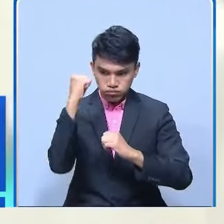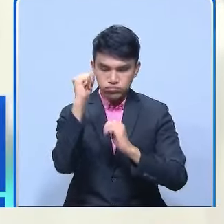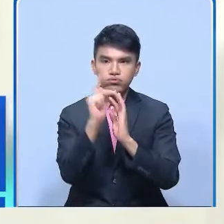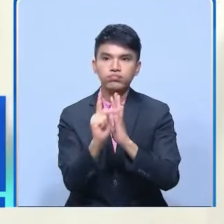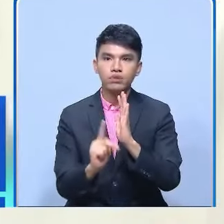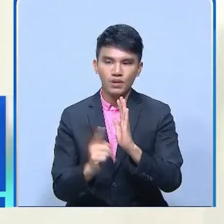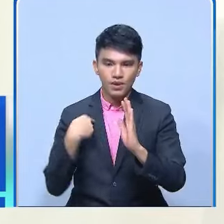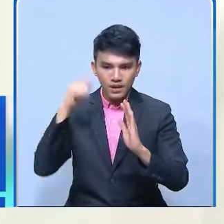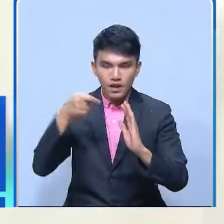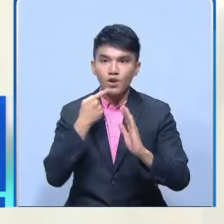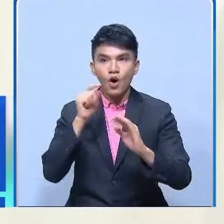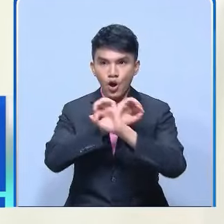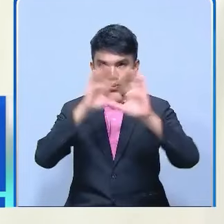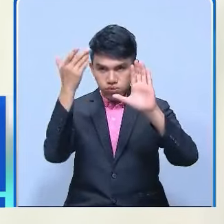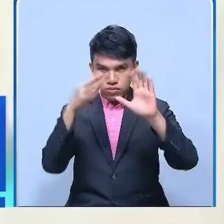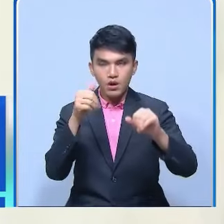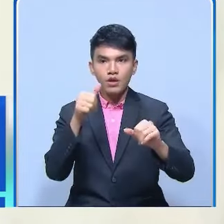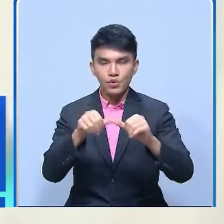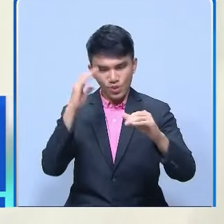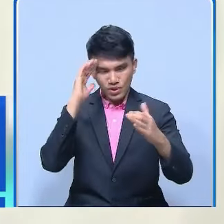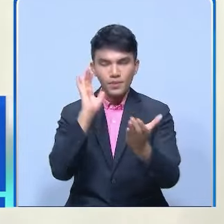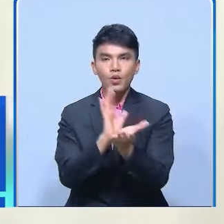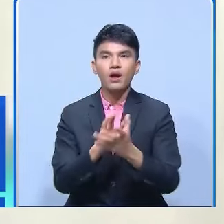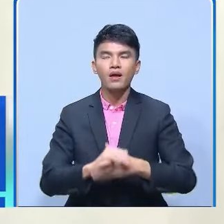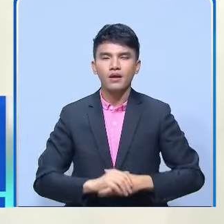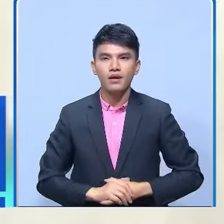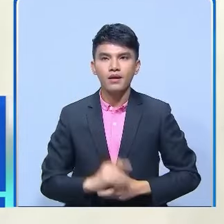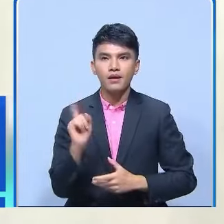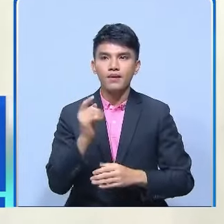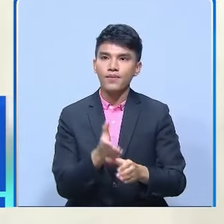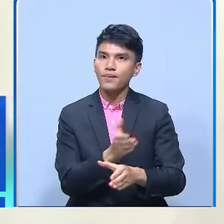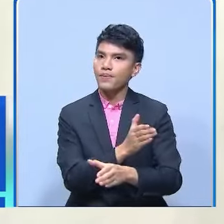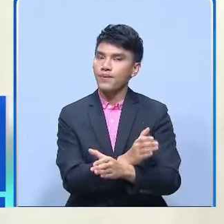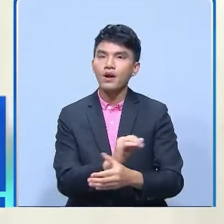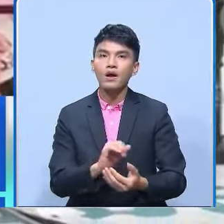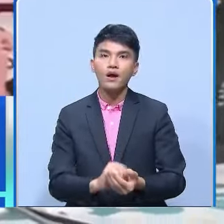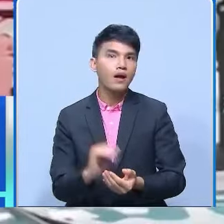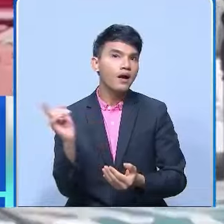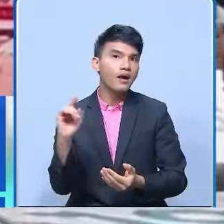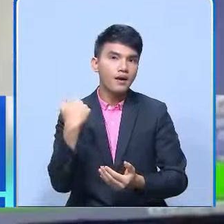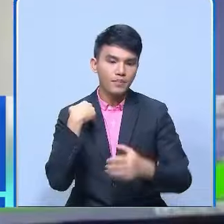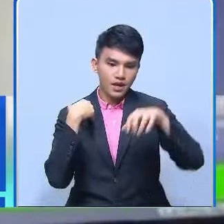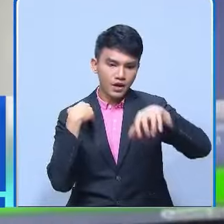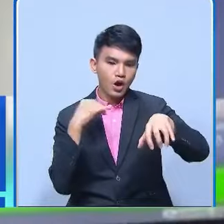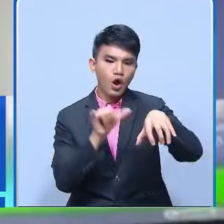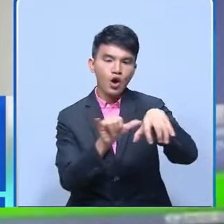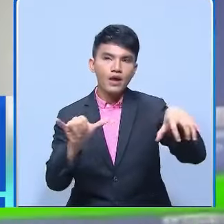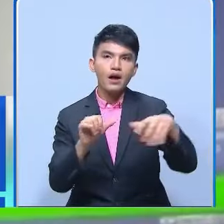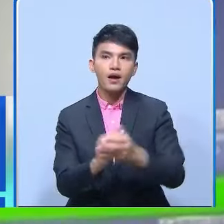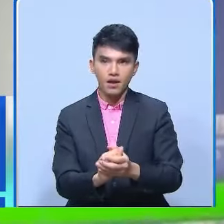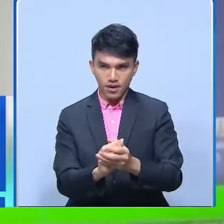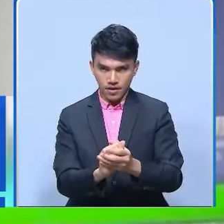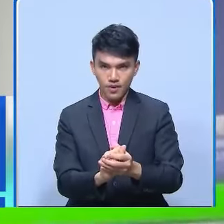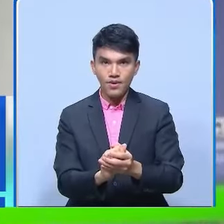ศาลยกฟ้องแล้วไปอยู่กับอดีตตำรวจนอกราชการแล้วเคยติดตามผู้กว้างขวางบนเกาะยาวใหญ่มักจะมีการไป